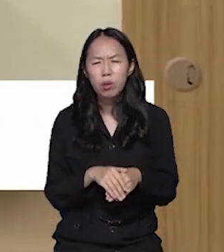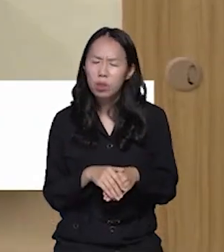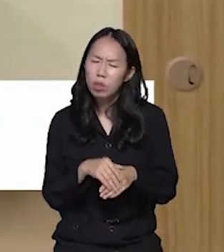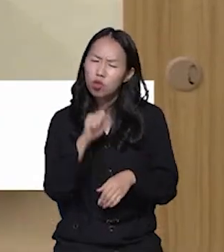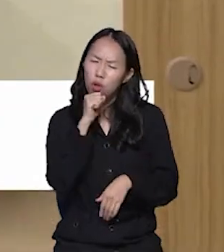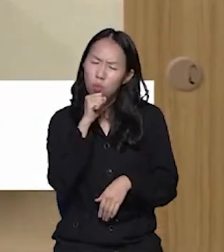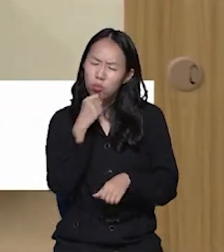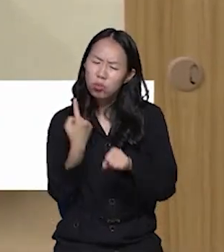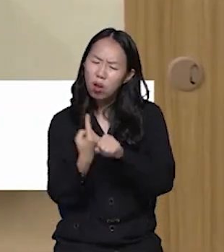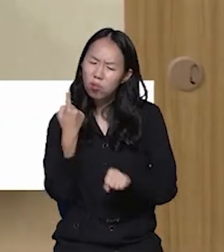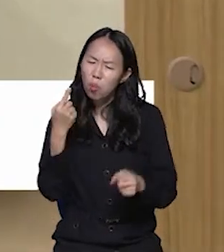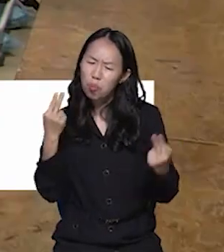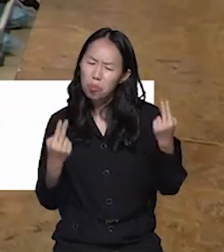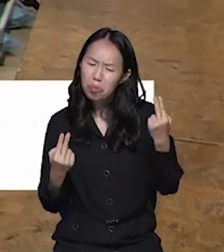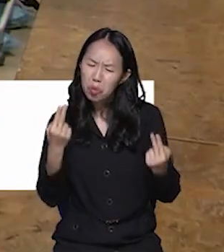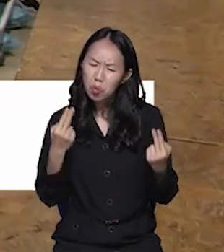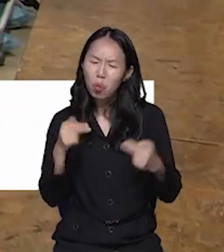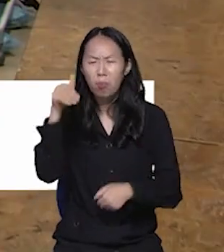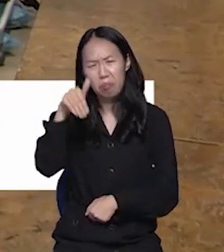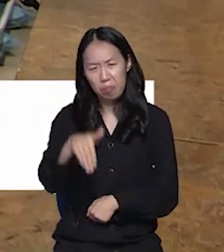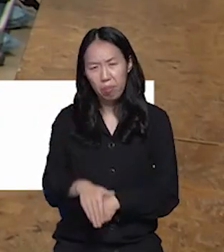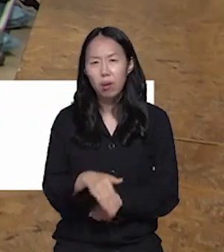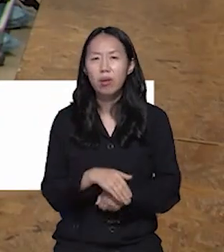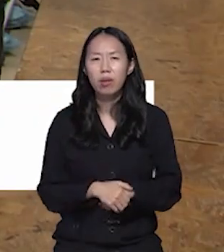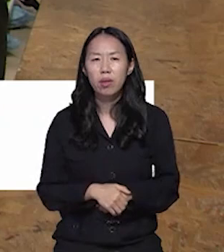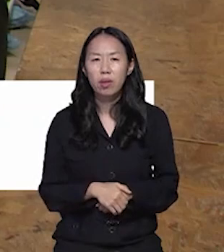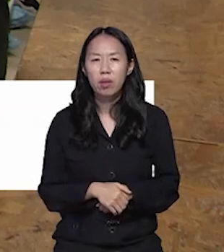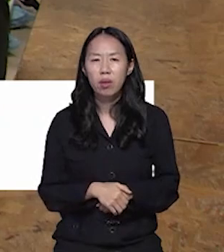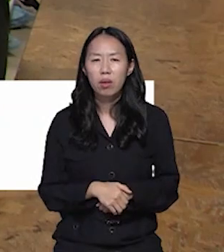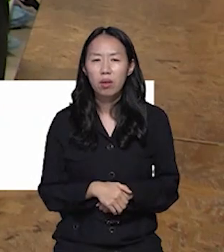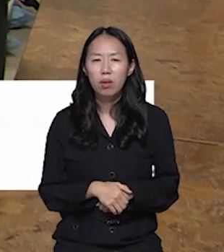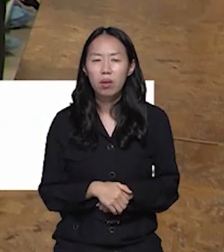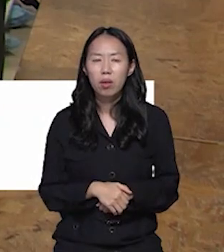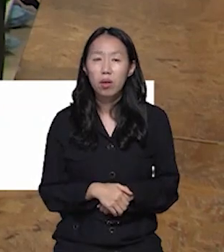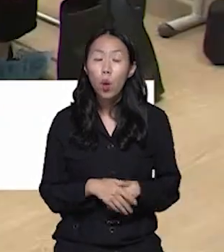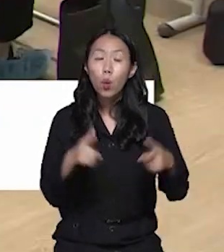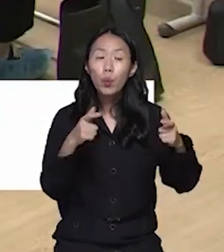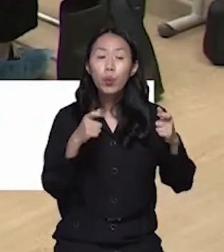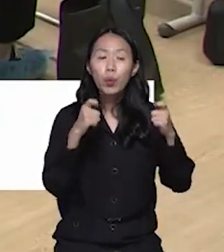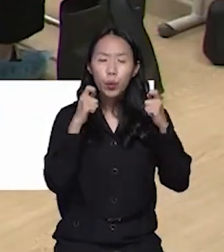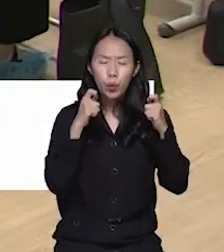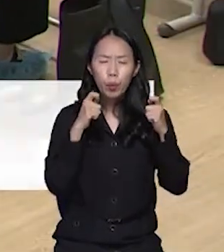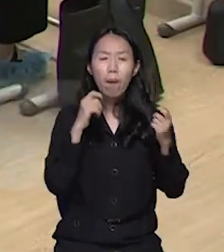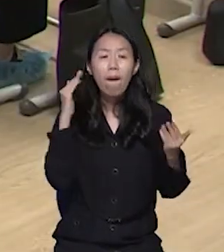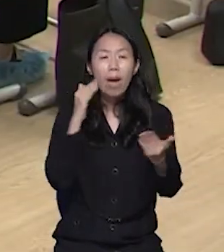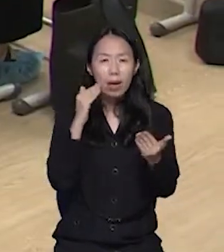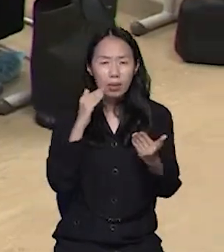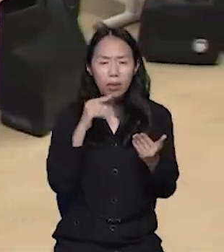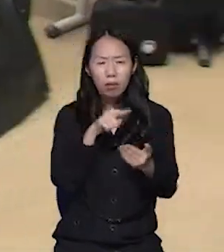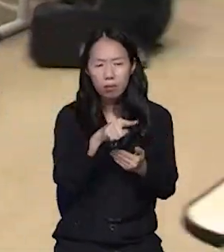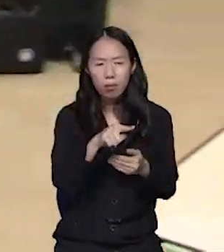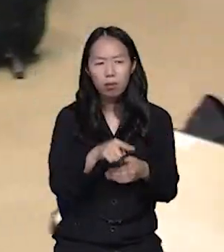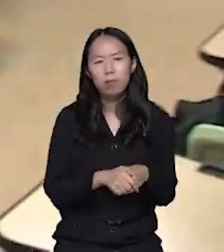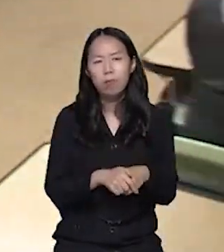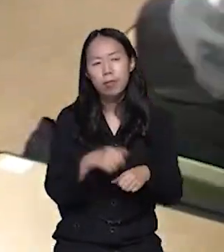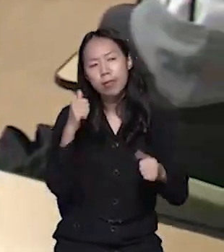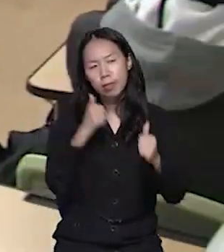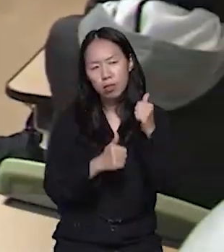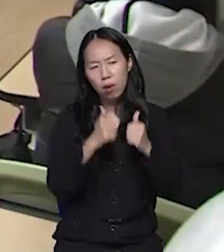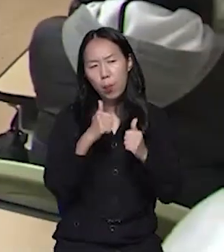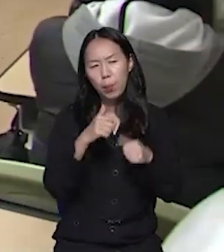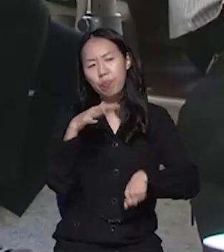성적이 예년만 못하다는 분석이 많습니다 예견된 졸업생들의 강세가 가장 큰 영향을